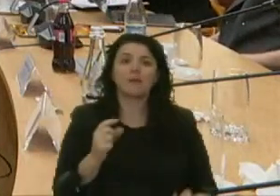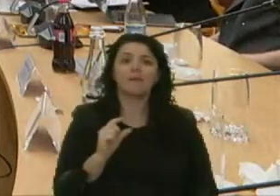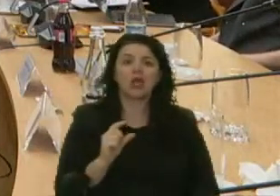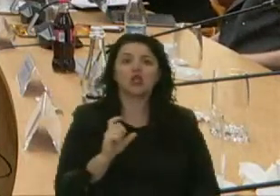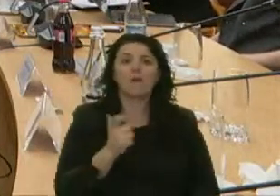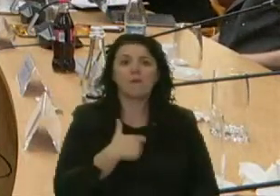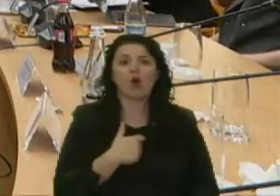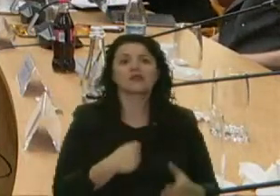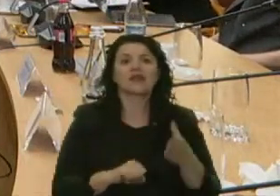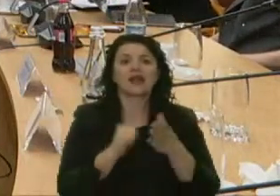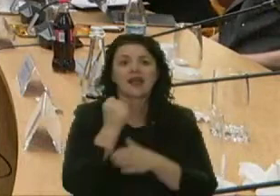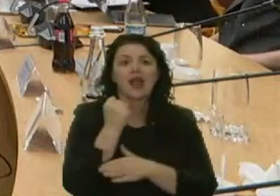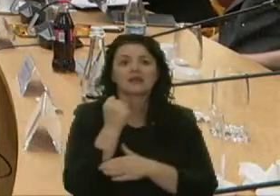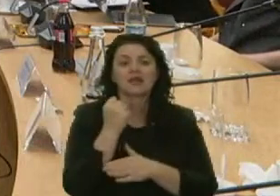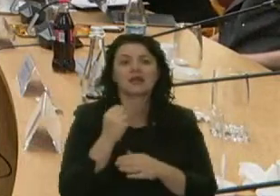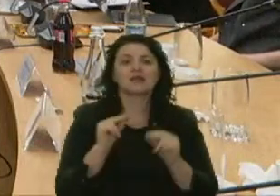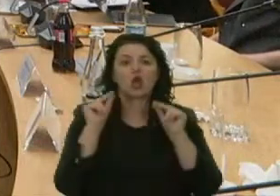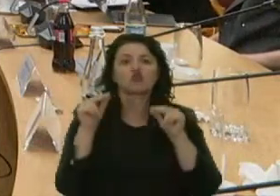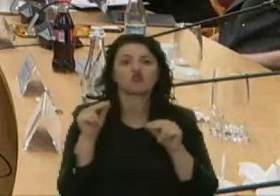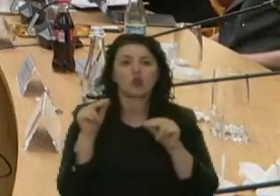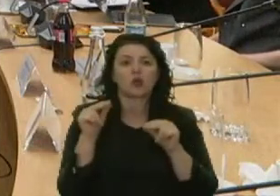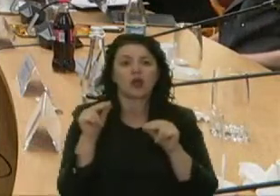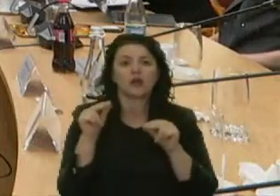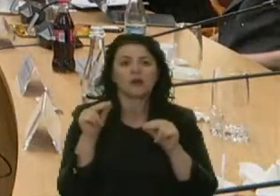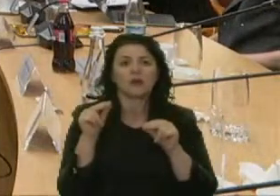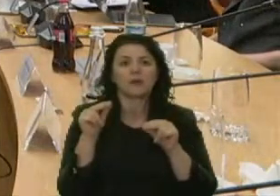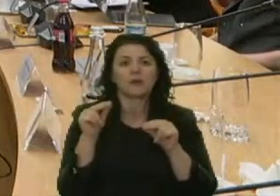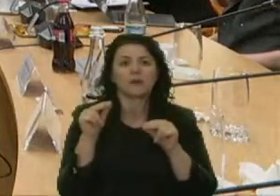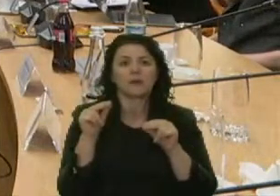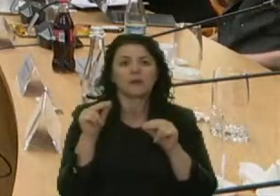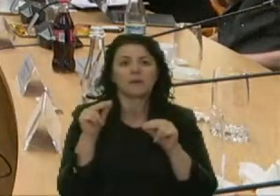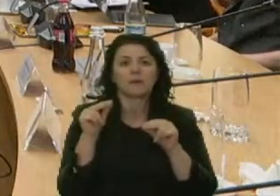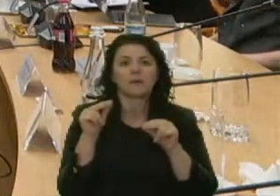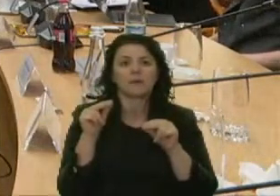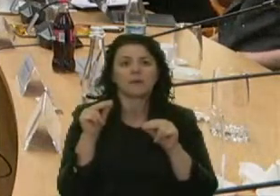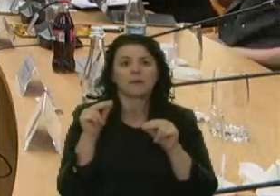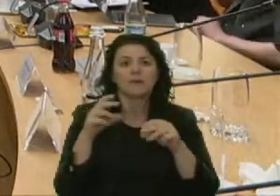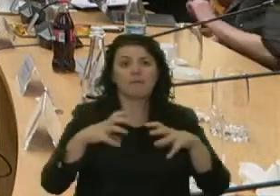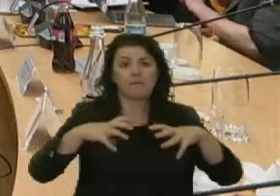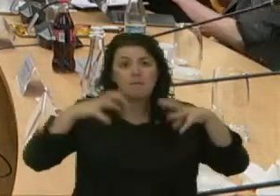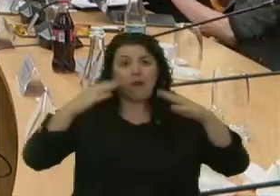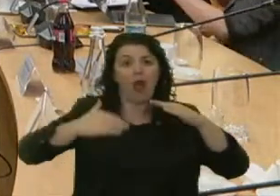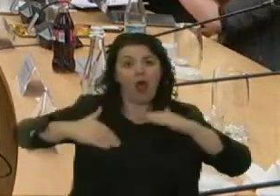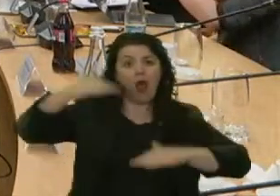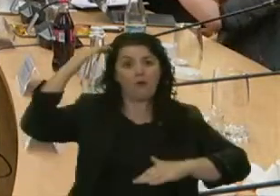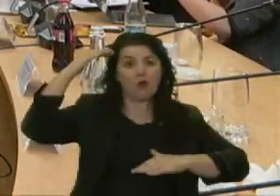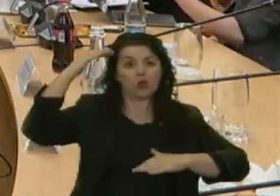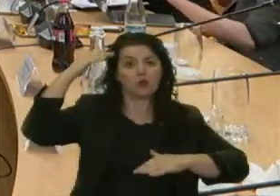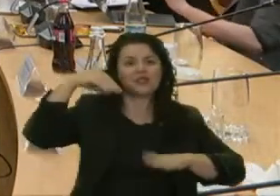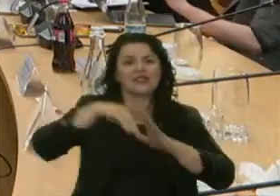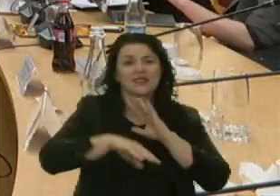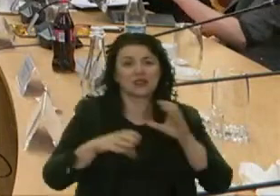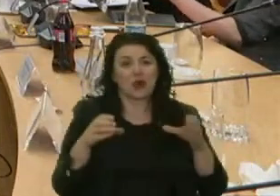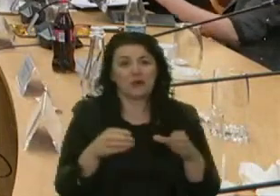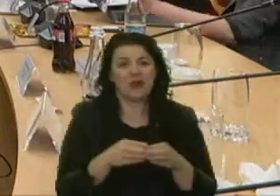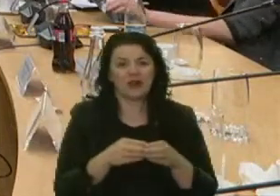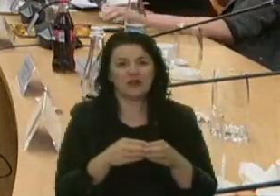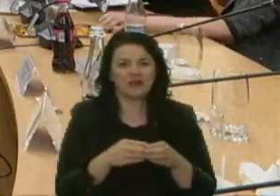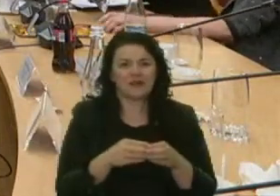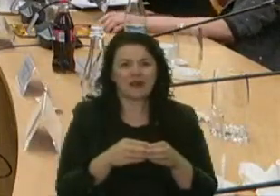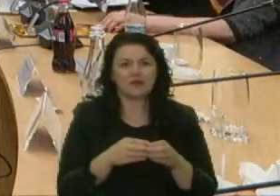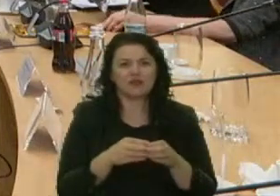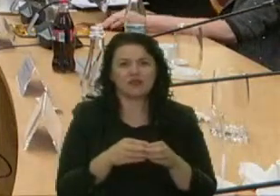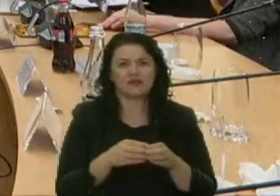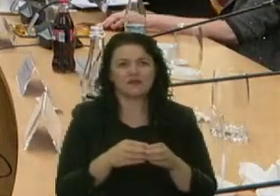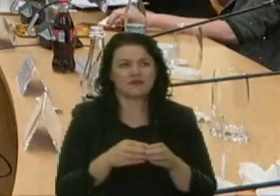crească și să ajungă niște ă mamuți în domeniu dacă este s o s o luăm așa